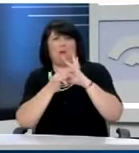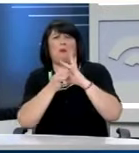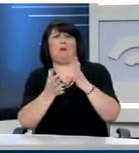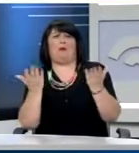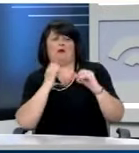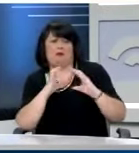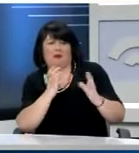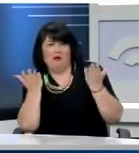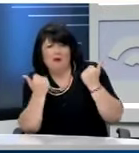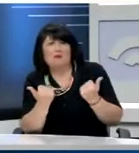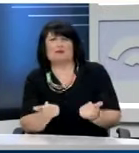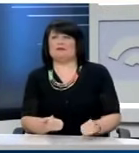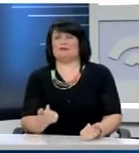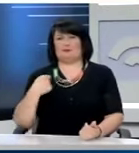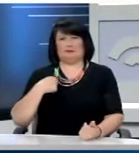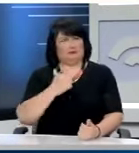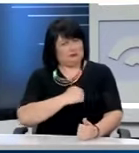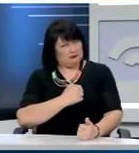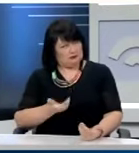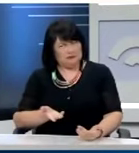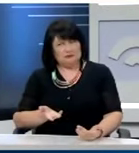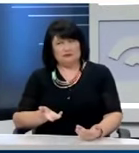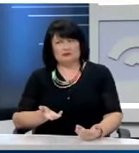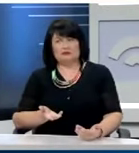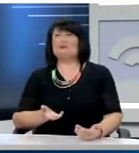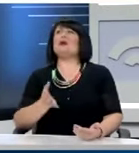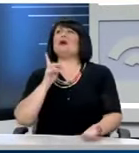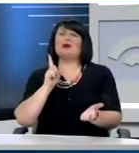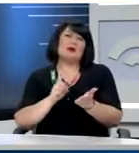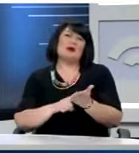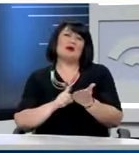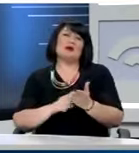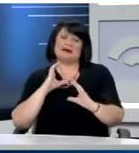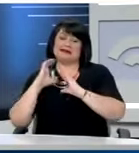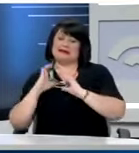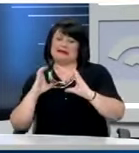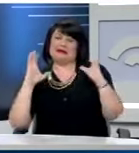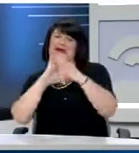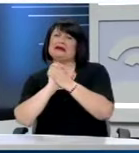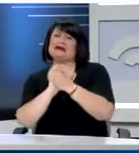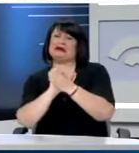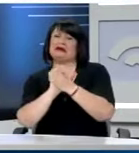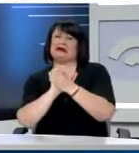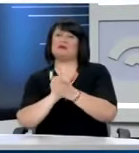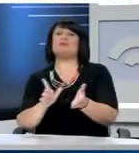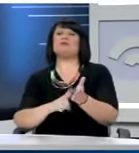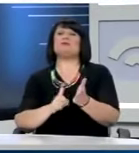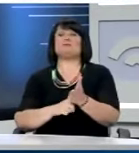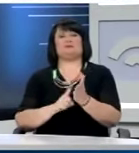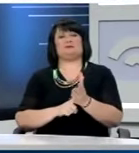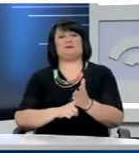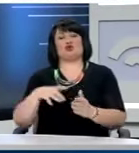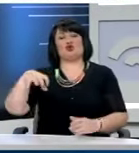και συνεννόησης. Εμείς θεωρούμε ότι απαιτούνται συγκλήσεις και συνεννοήσεις. Και κυρίως σε